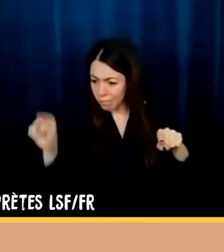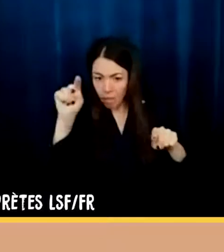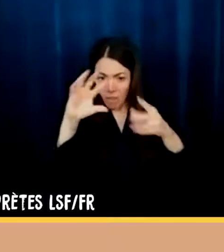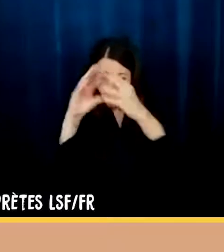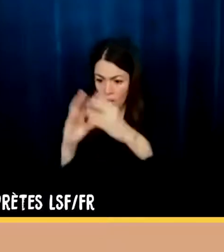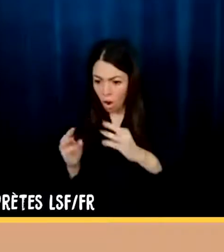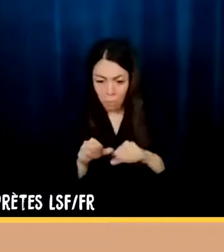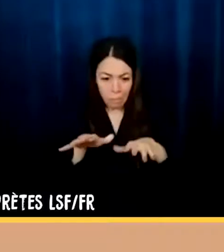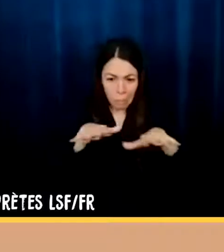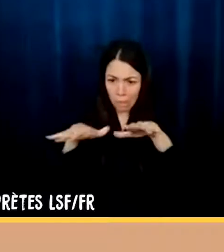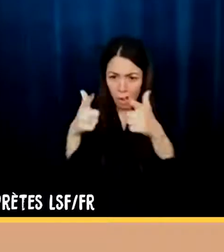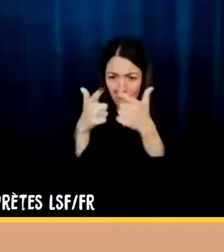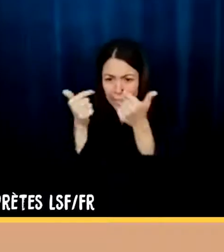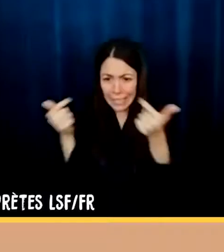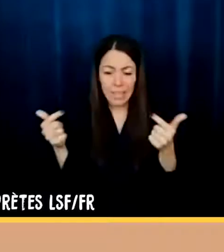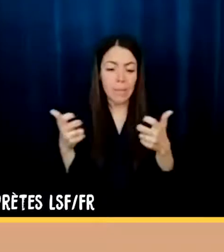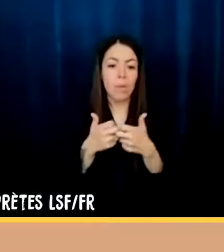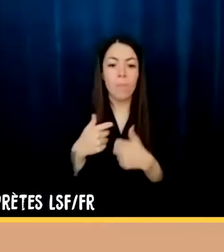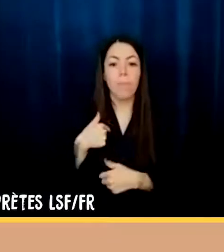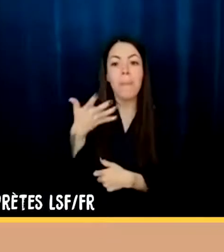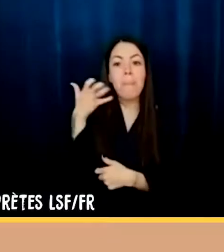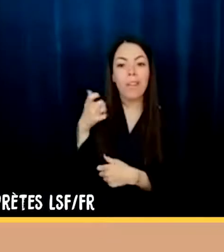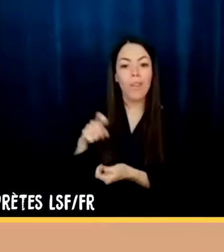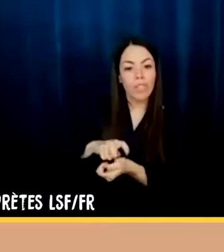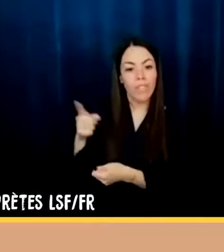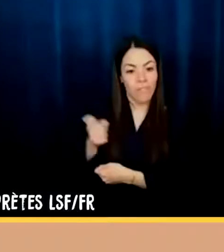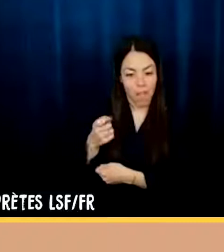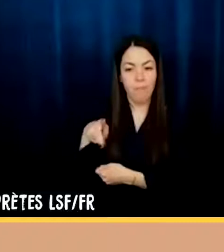originaires, la manière de pratiquer l'islam ne va pas être la même.